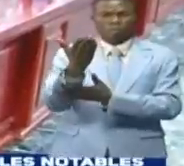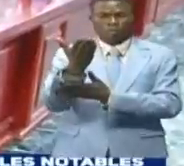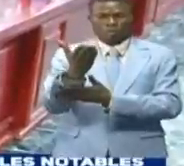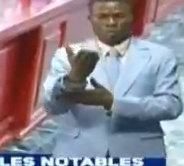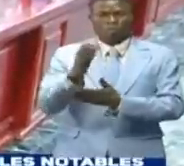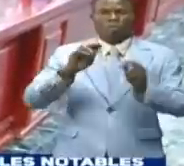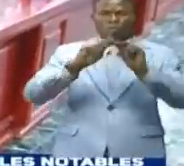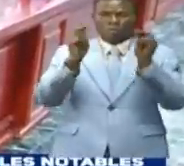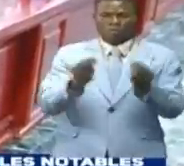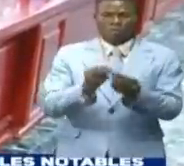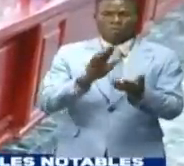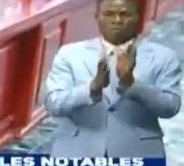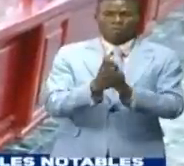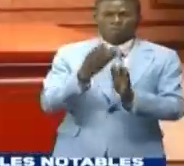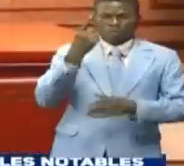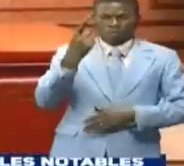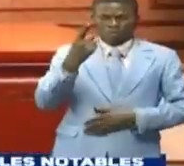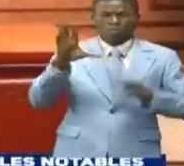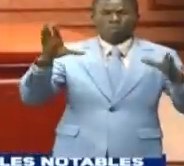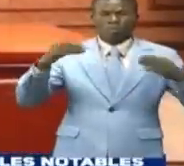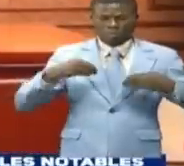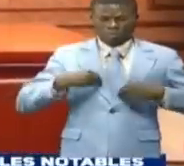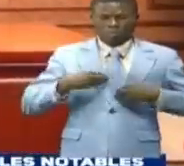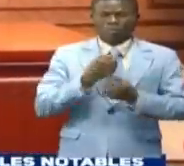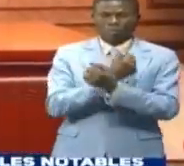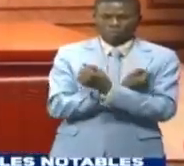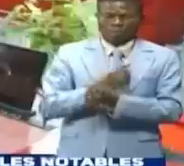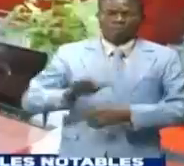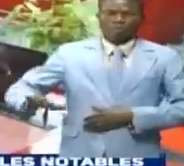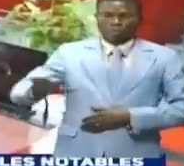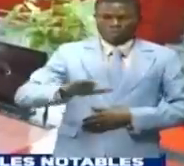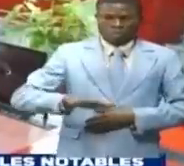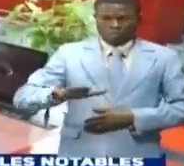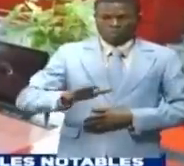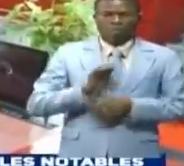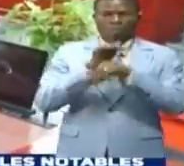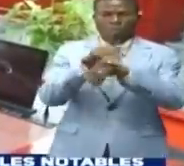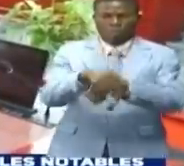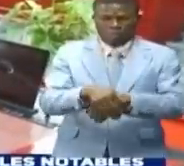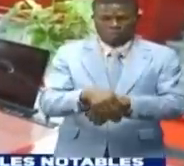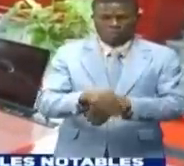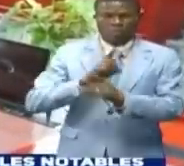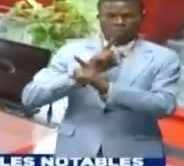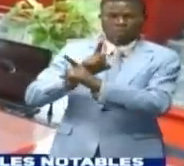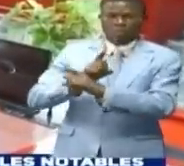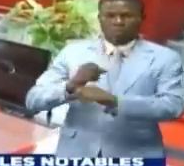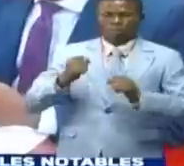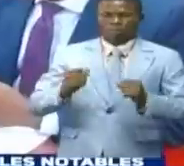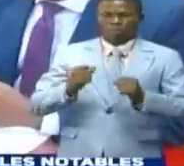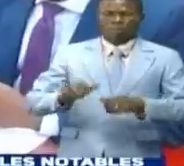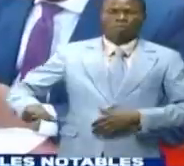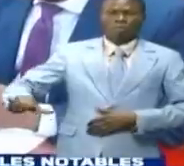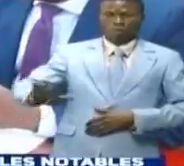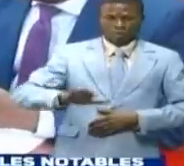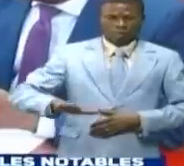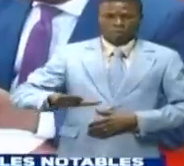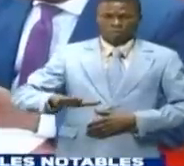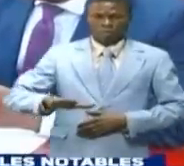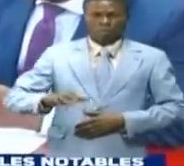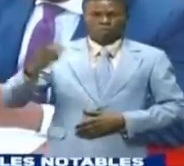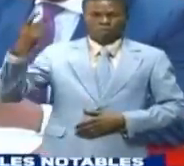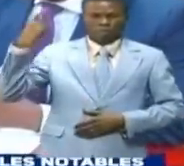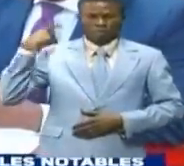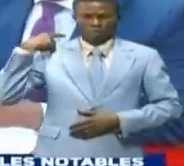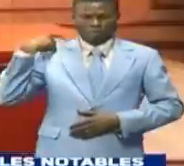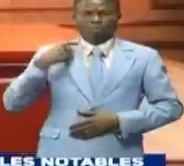mobilisation générale et ont réaffirmé leur amour du pays, leur engagement à défendre la souveraineté nationale. Les notables